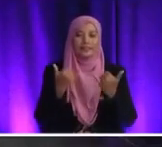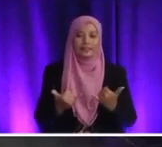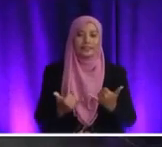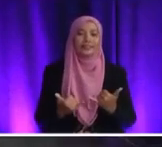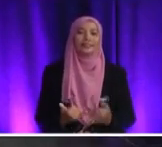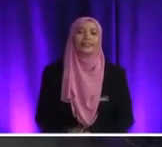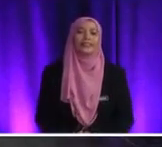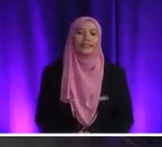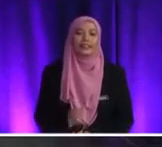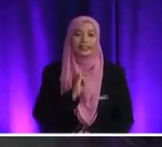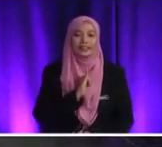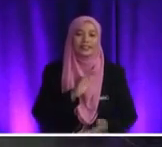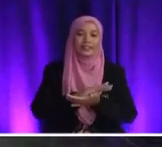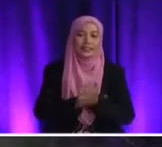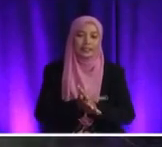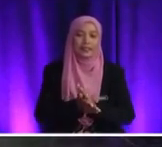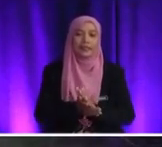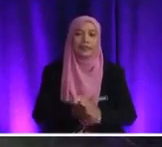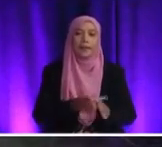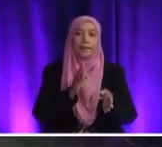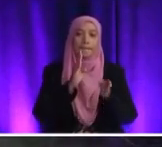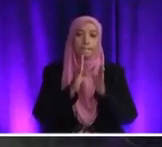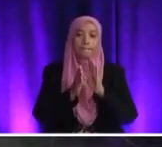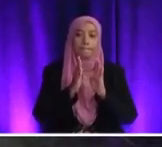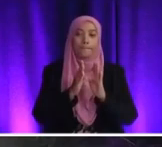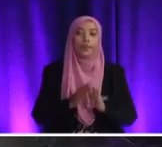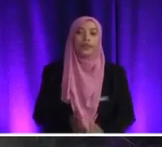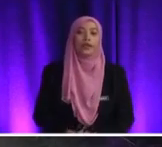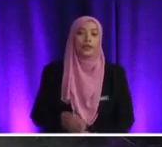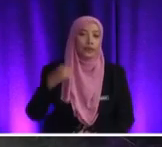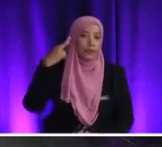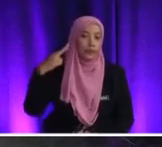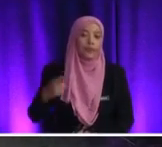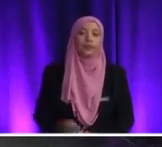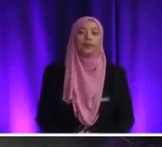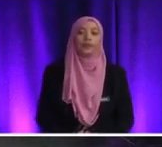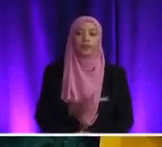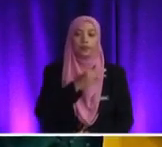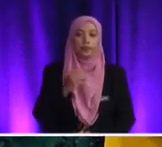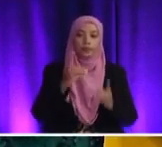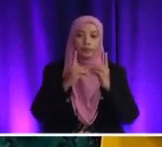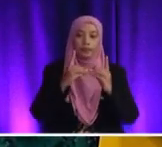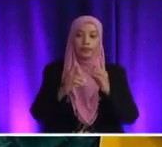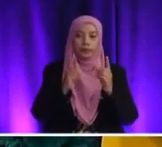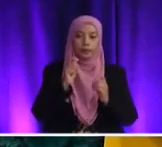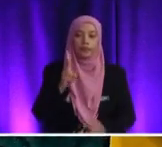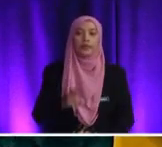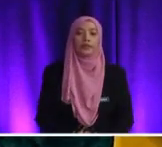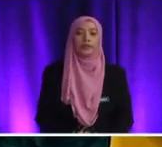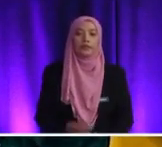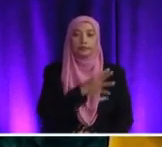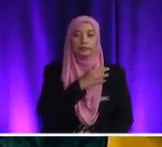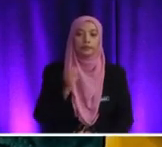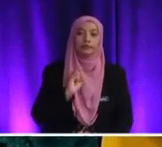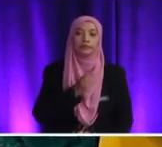Alhamdulillah Tania gaji Abang pizzi Dade cita-cita dah capai pencipta sekarang kita tanya kawan-kawan